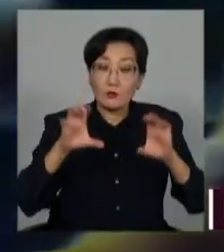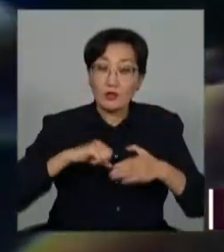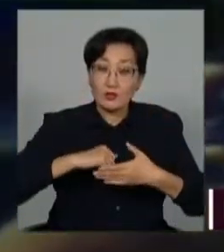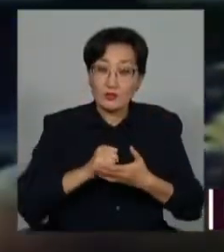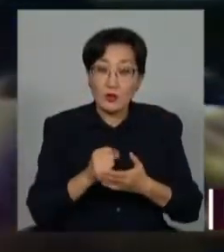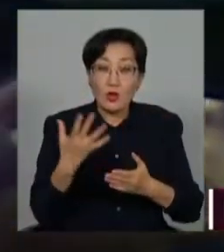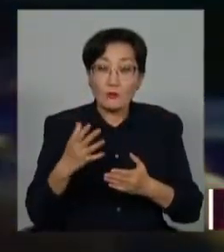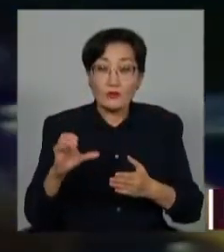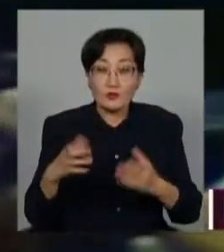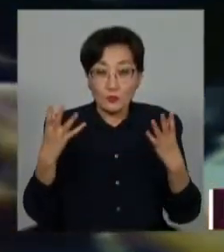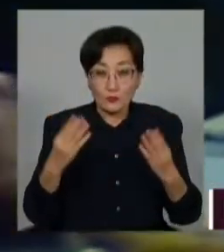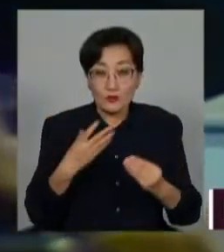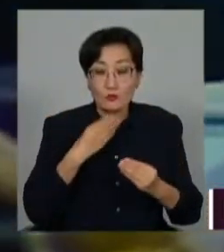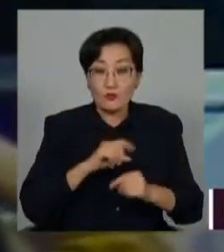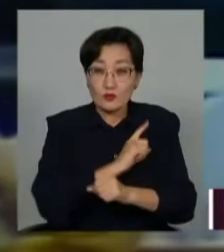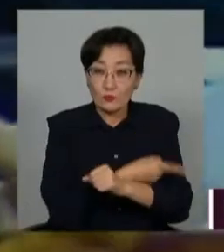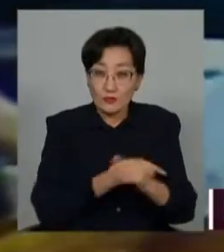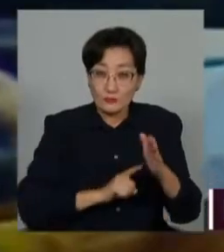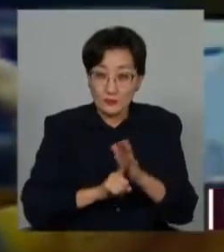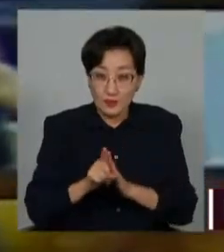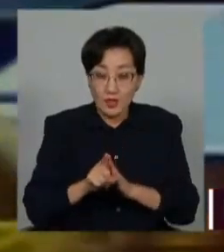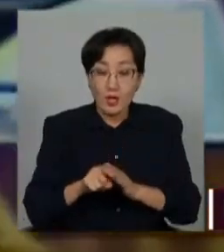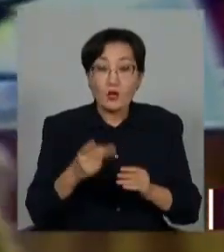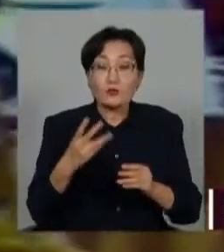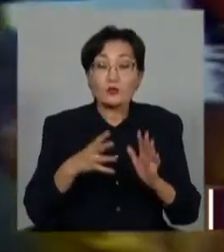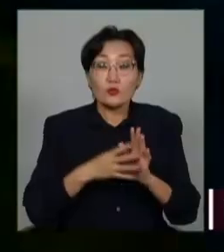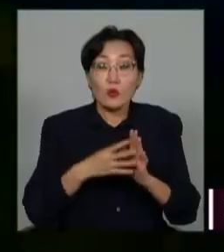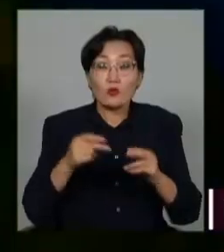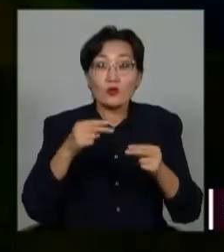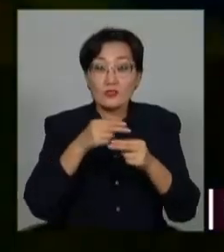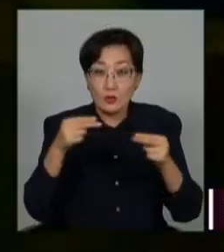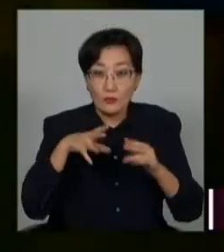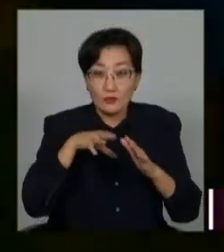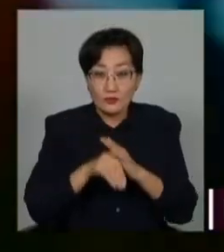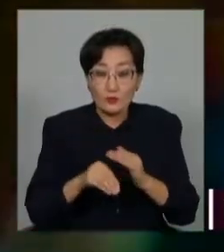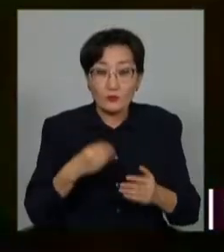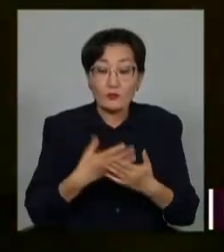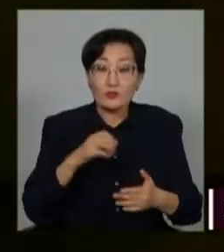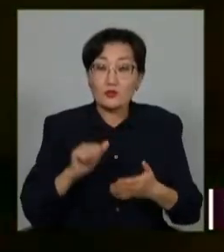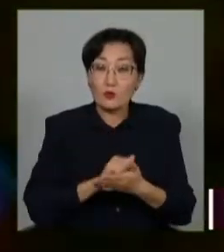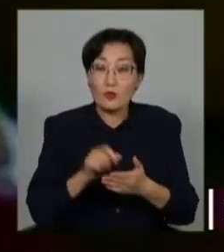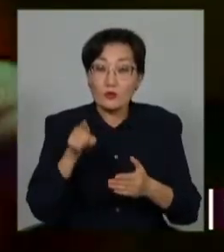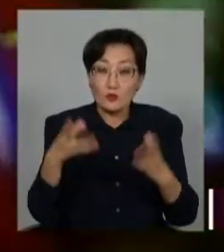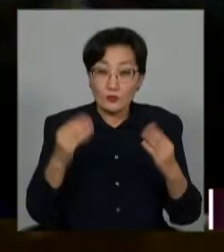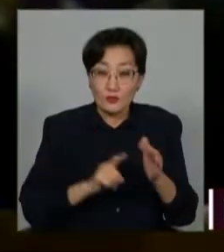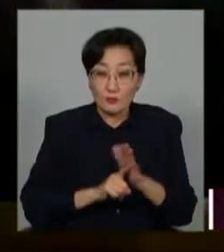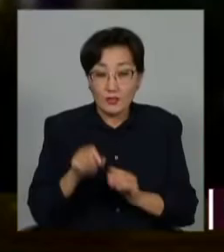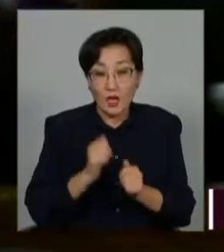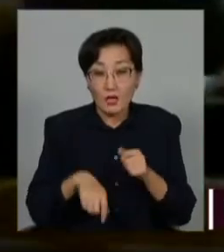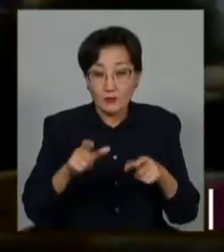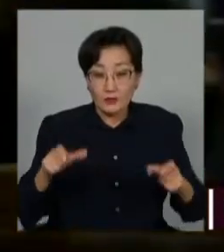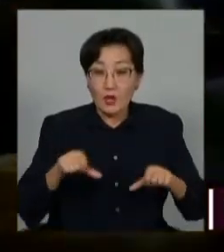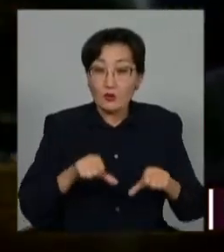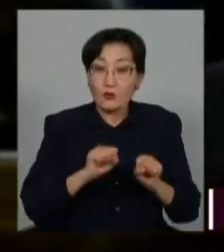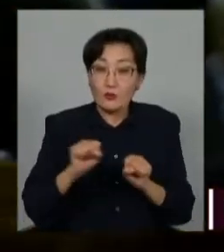қабылданып, 5 қыркүйек күні өз күшіне енген еді. 9 тараудан 98 баптан тұратын құнды құжатымыз сол кезден бастап әрбір азаматтың